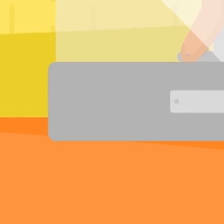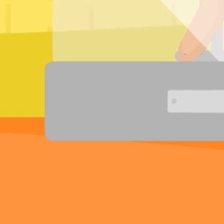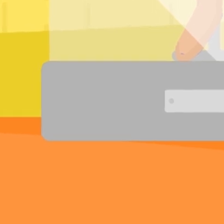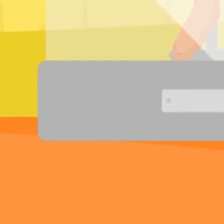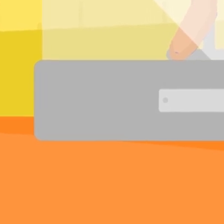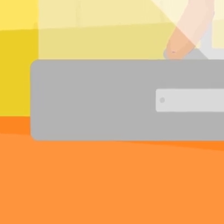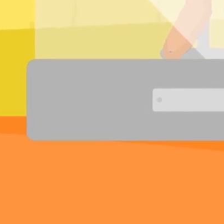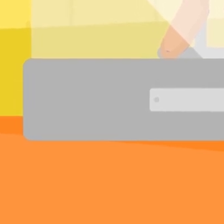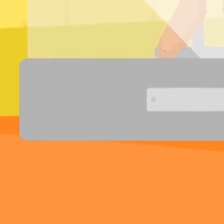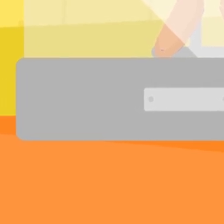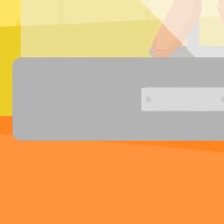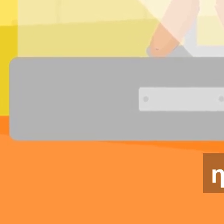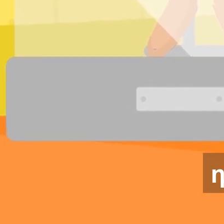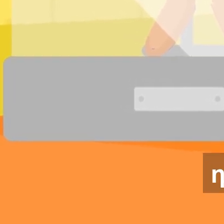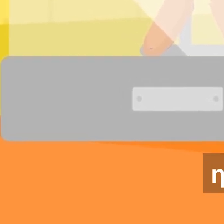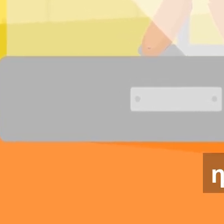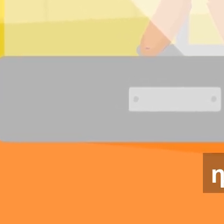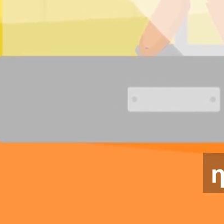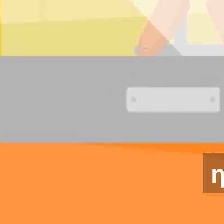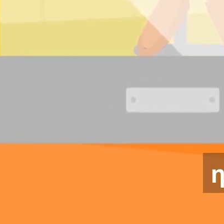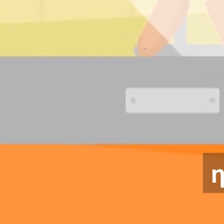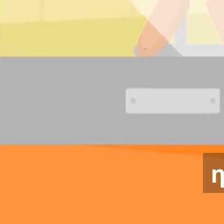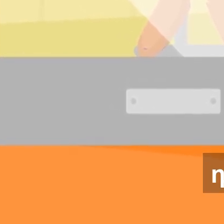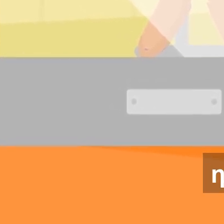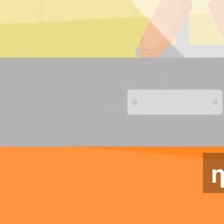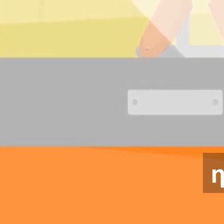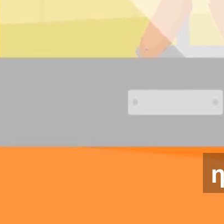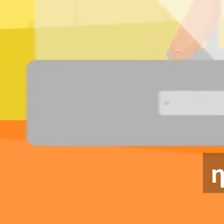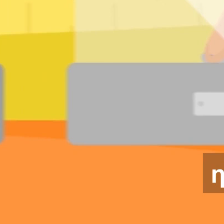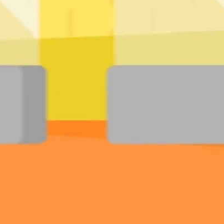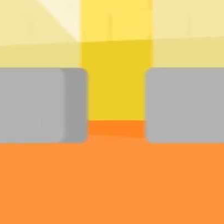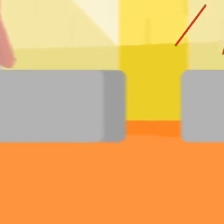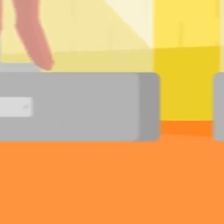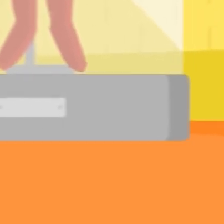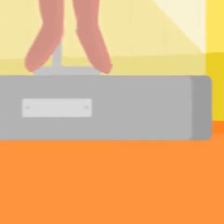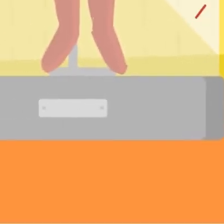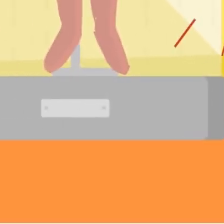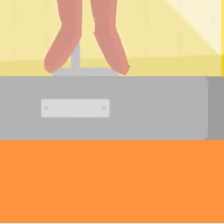Եթե այս երեք պայմանները պահես, դու կդառնաս մեր սուպերհերոսներից մեկը։